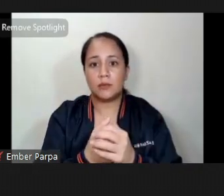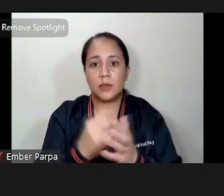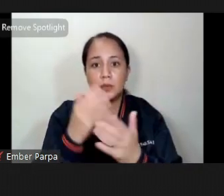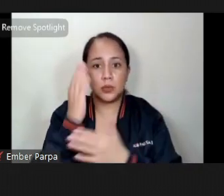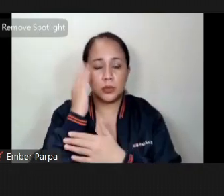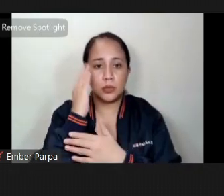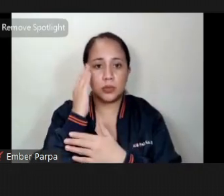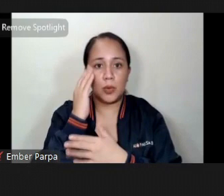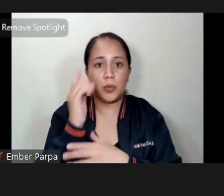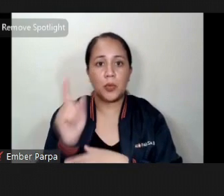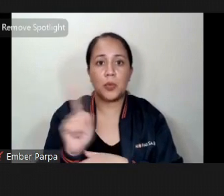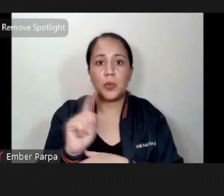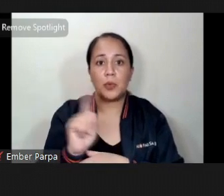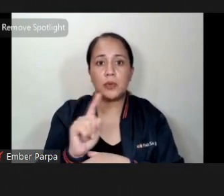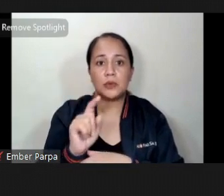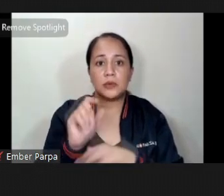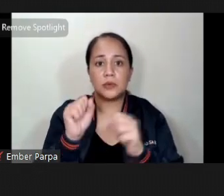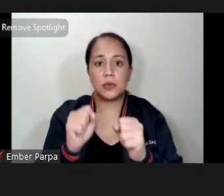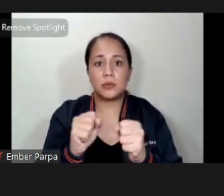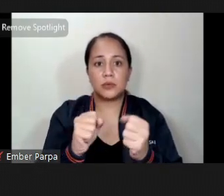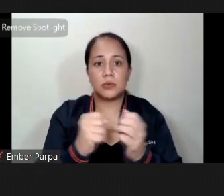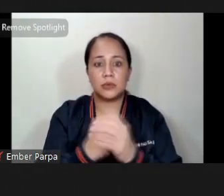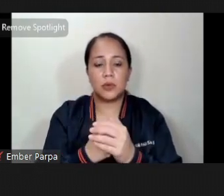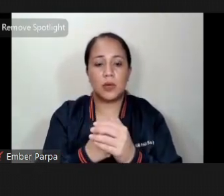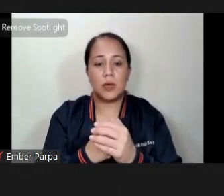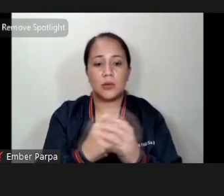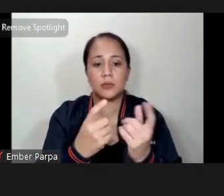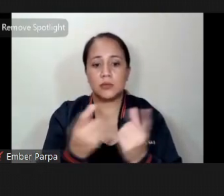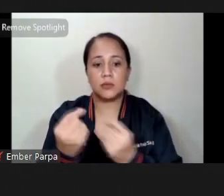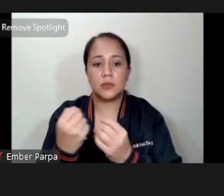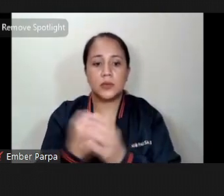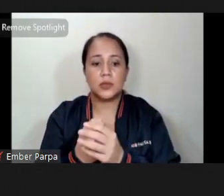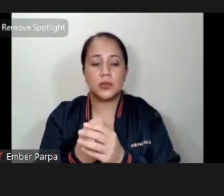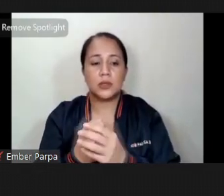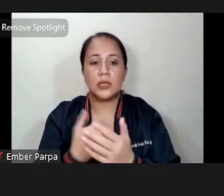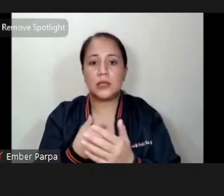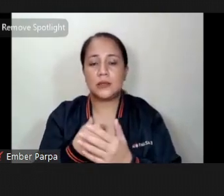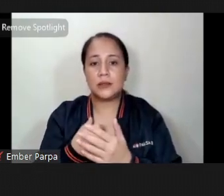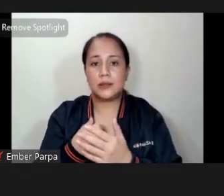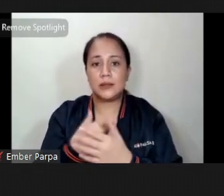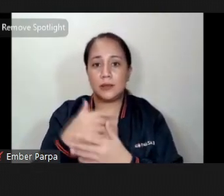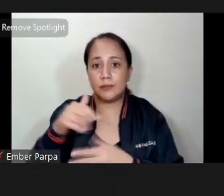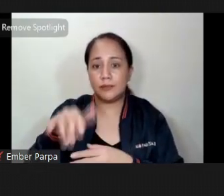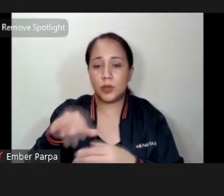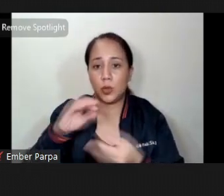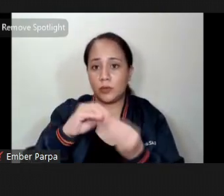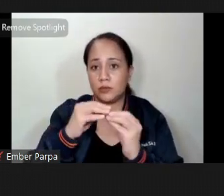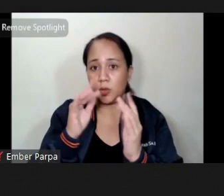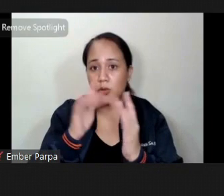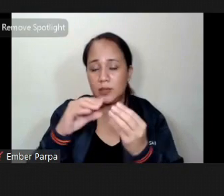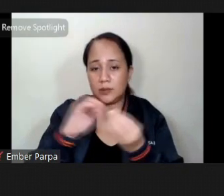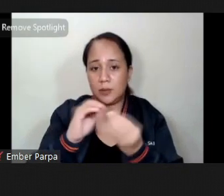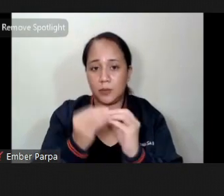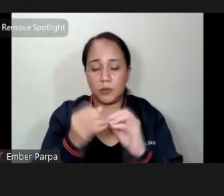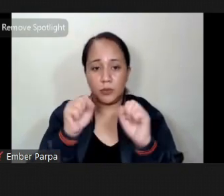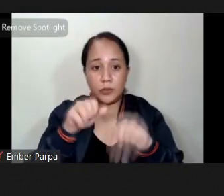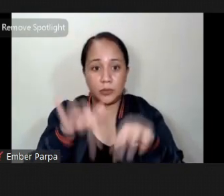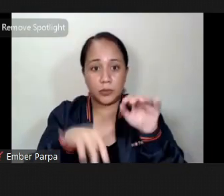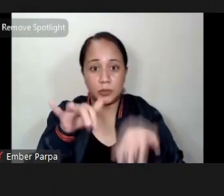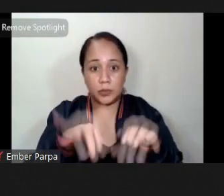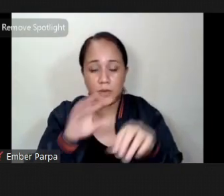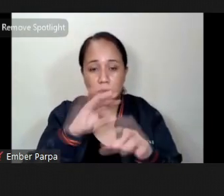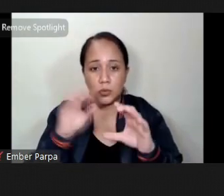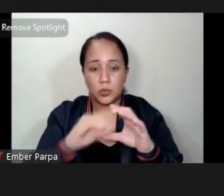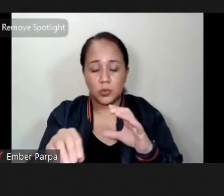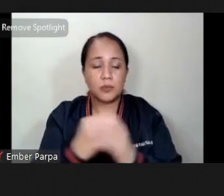nyo kung ano ang dapat na katangian na mayroon sa isang hotline. So maaari nyo pong i-type sa chat box dito sa Zoom